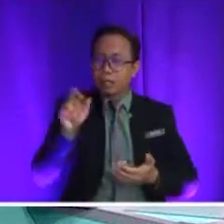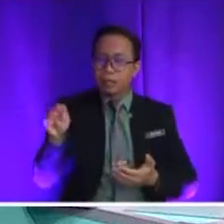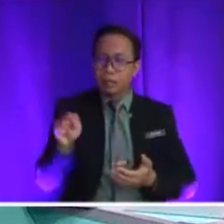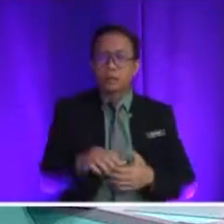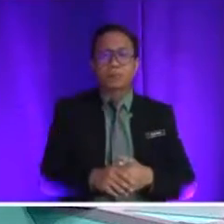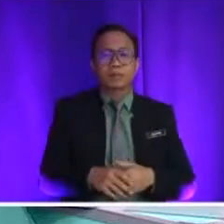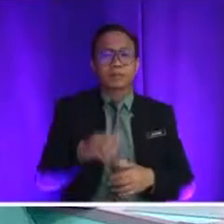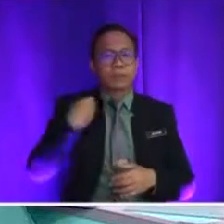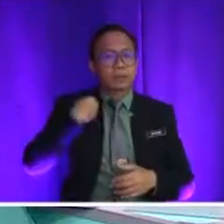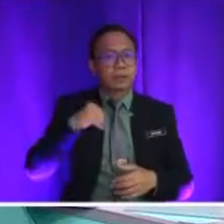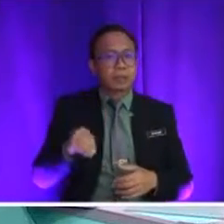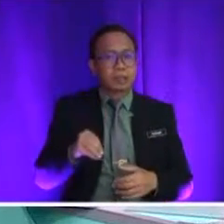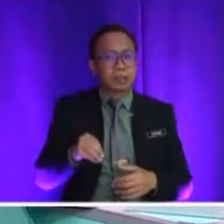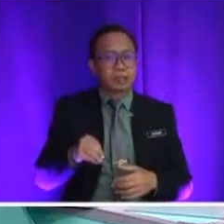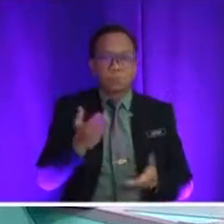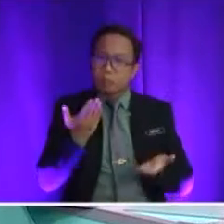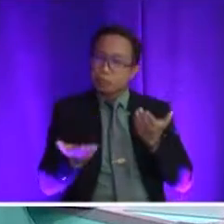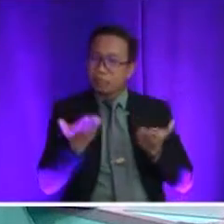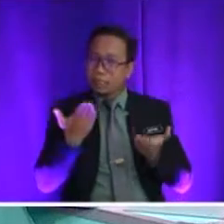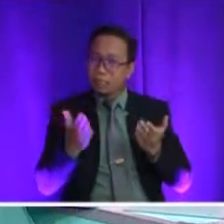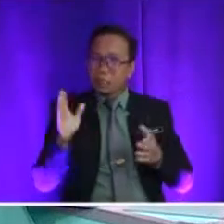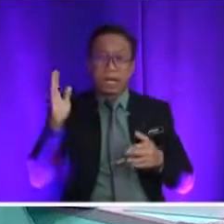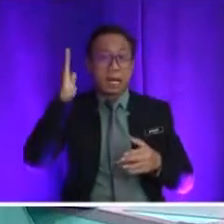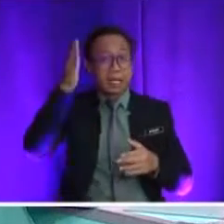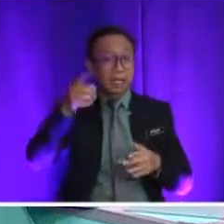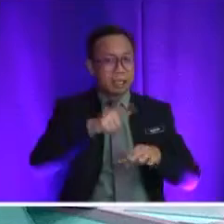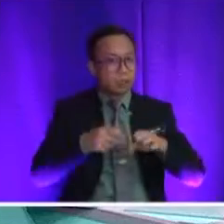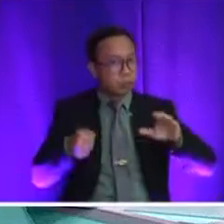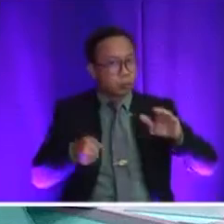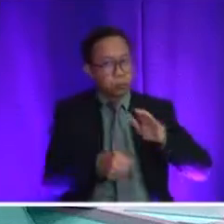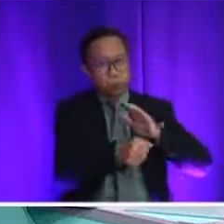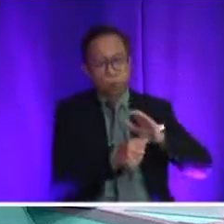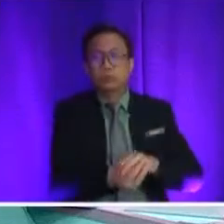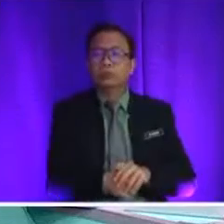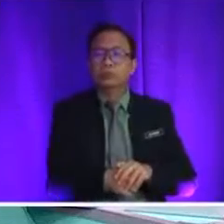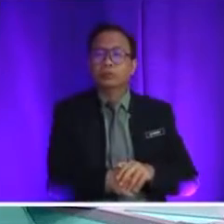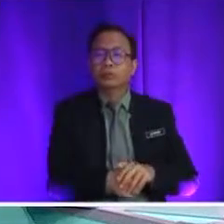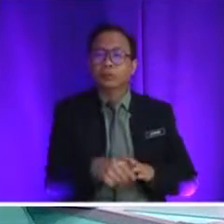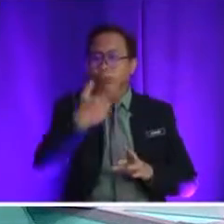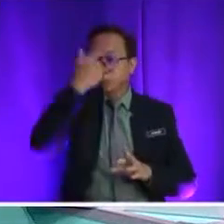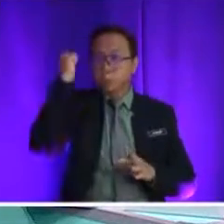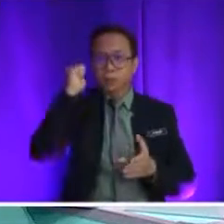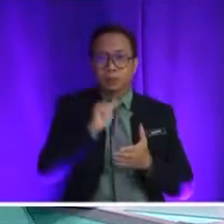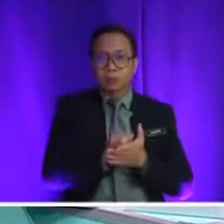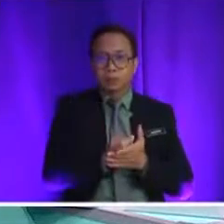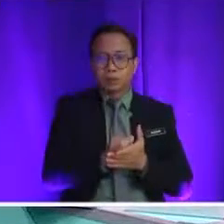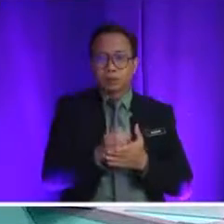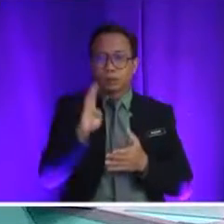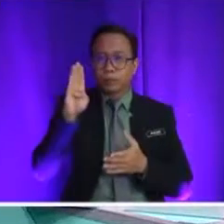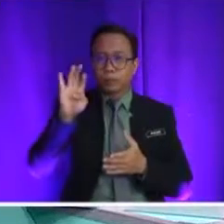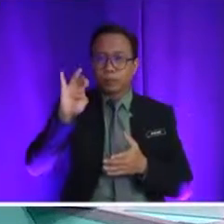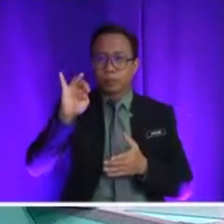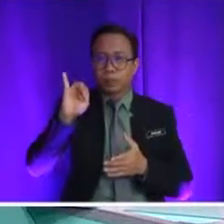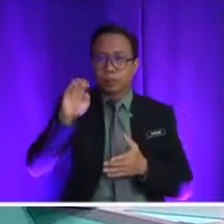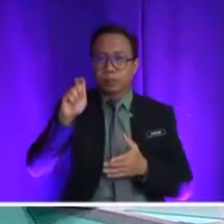biasa mereka mempunyai ke barang kalian besar untuk dibunuh aja di sebab itulah British melihatkan darurat kerana